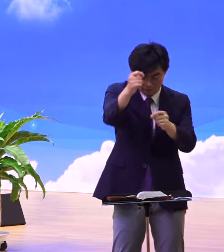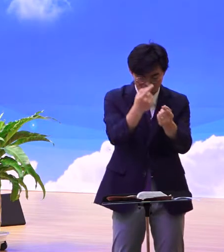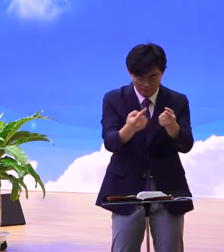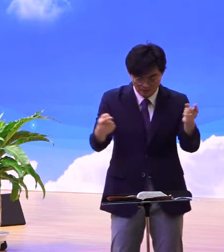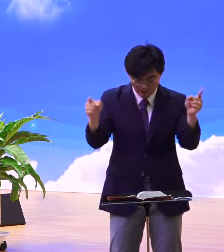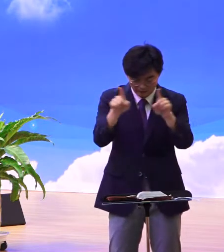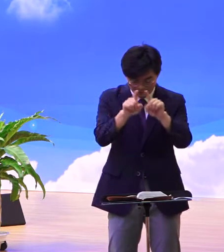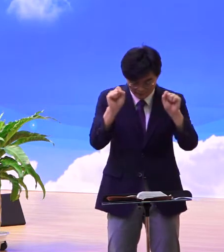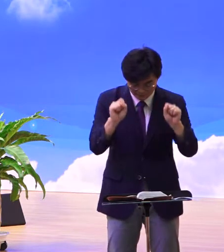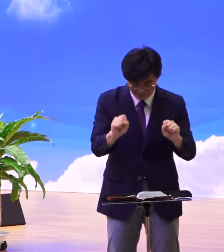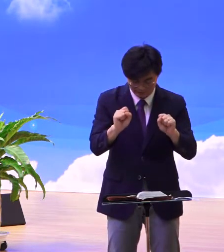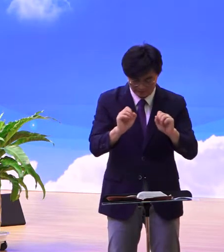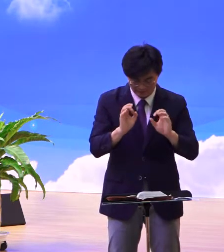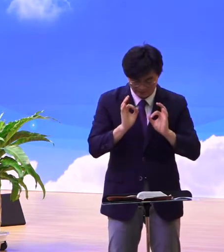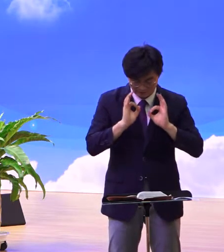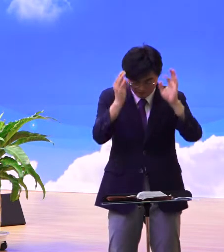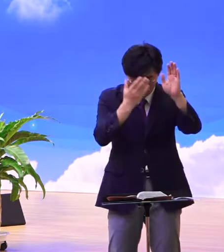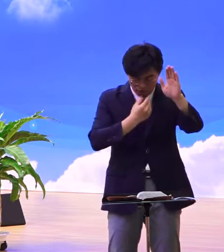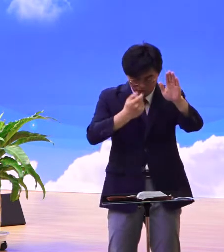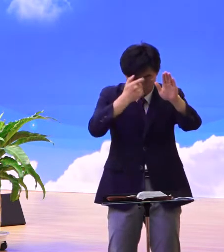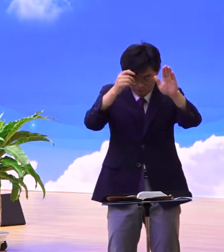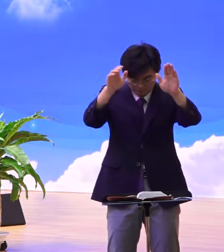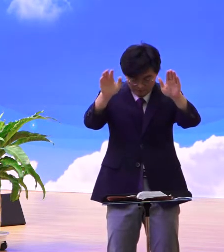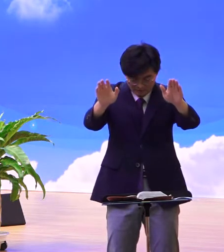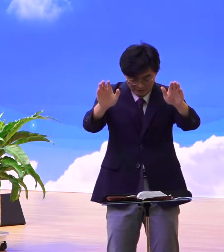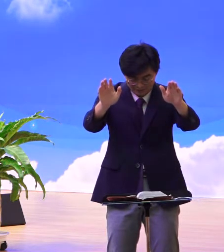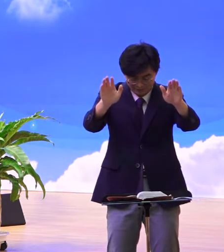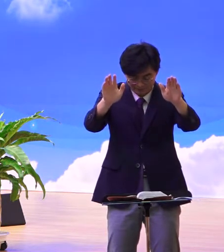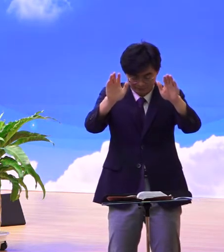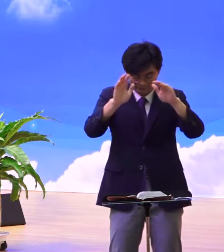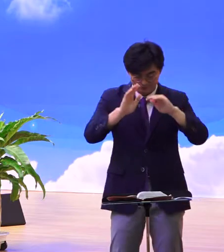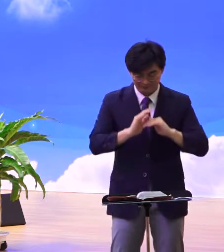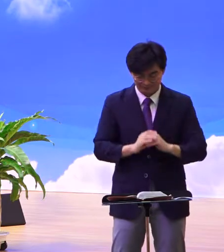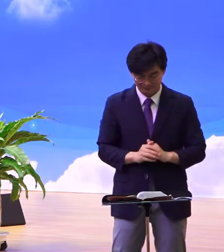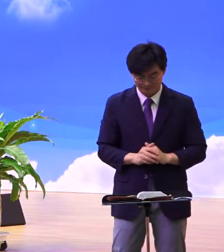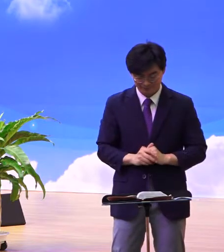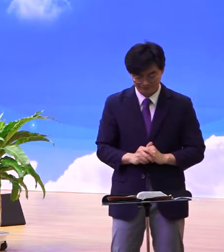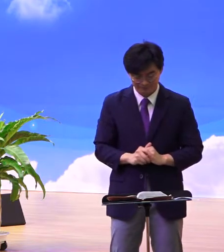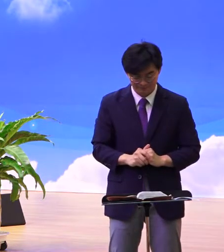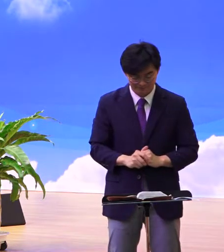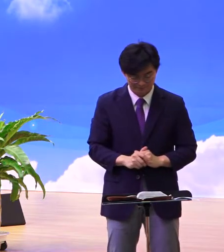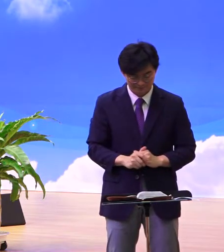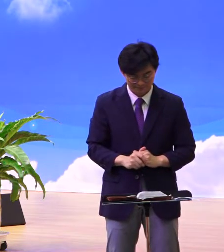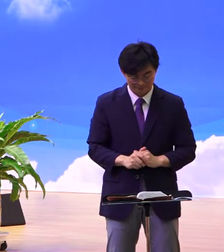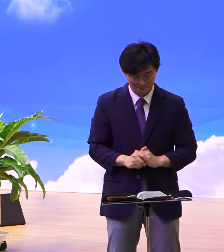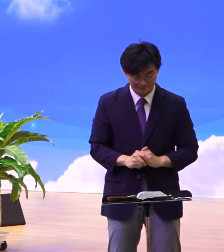계시기를 간절히 축원하옵나이다. 아멘.